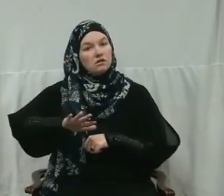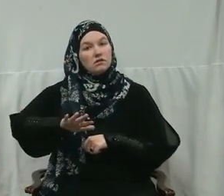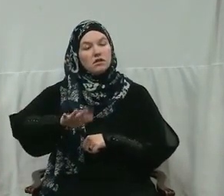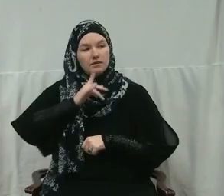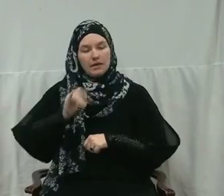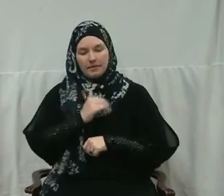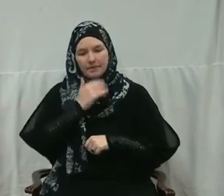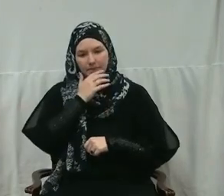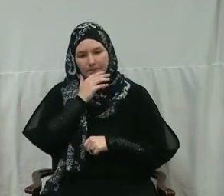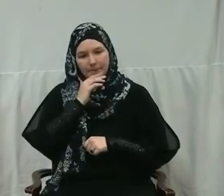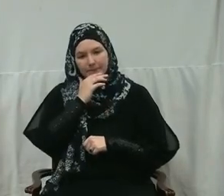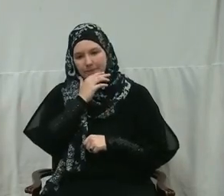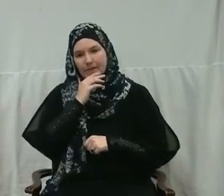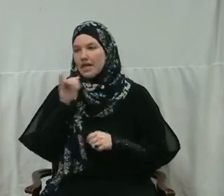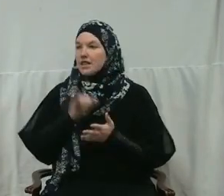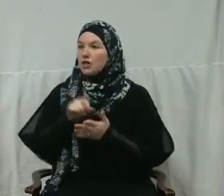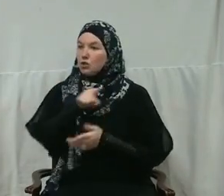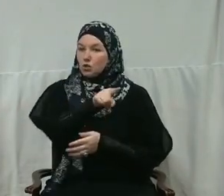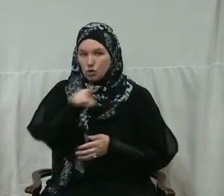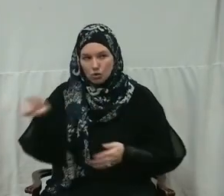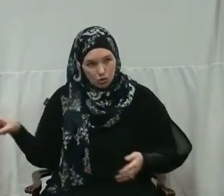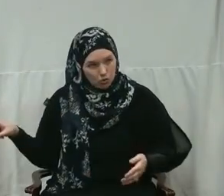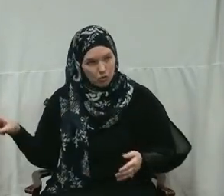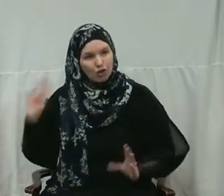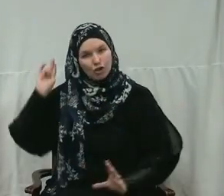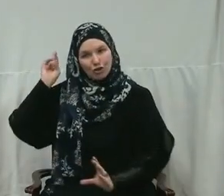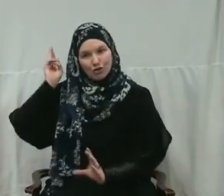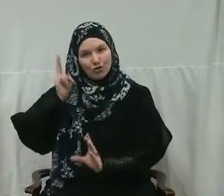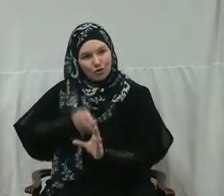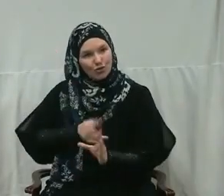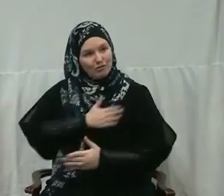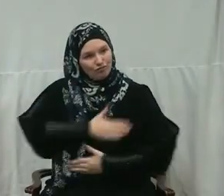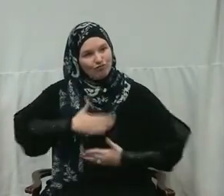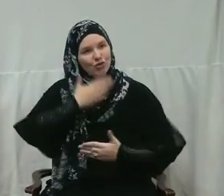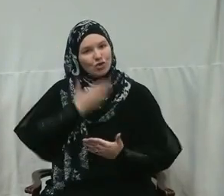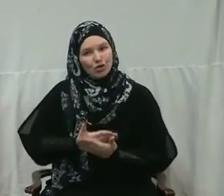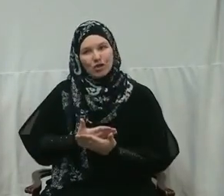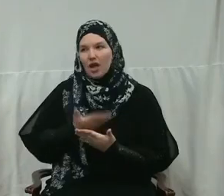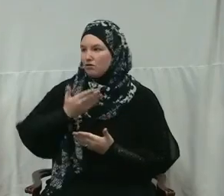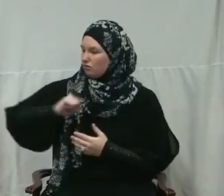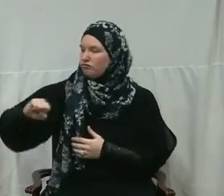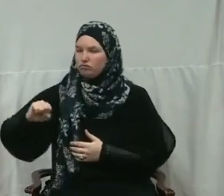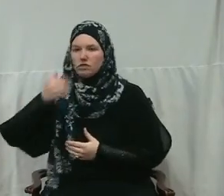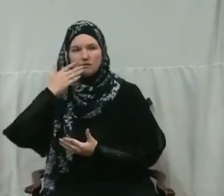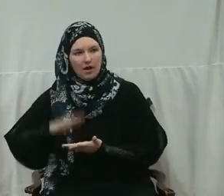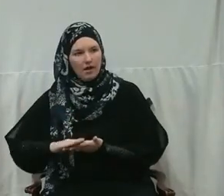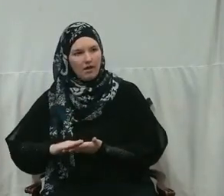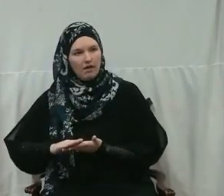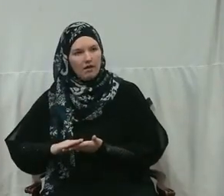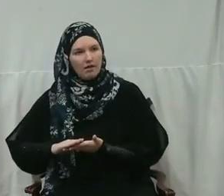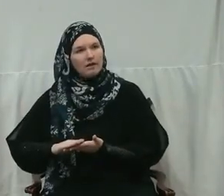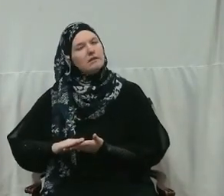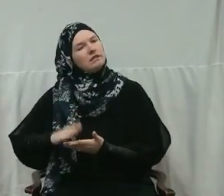وتنهون عن المنكر. That you enjoy the good and forbid what is bad. Denounce what's bad.